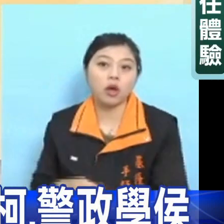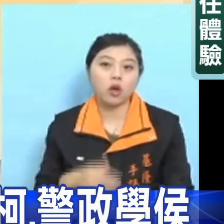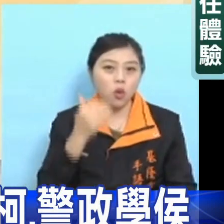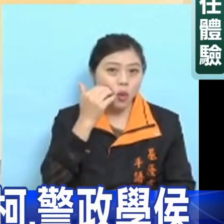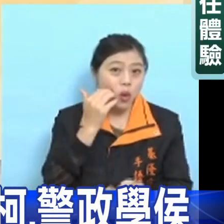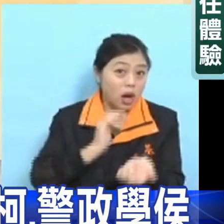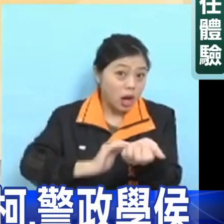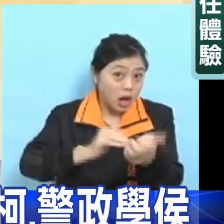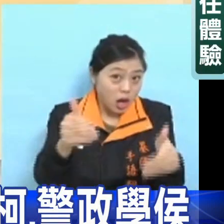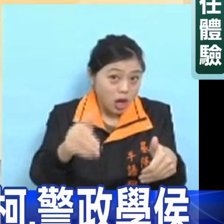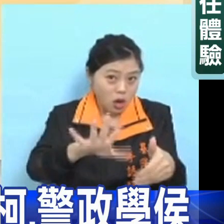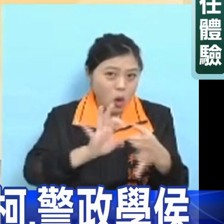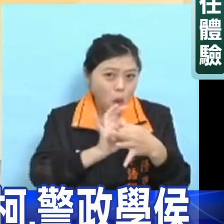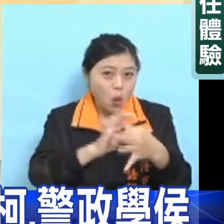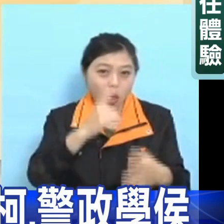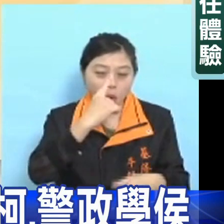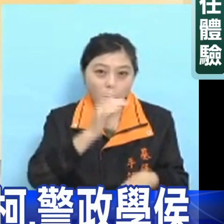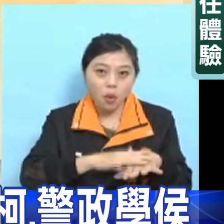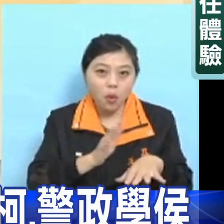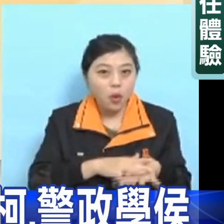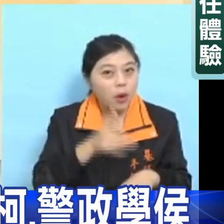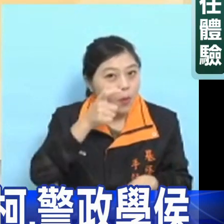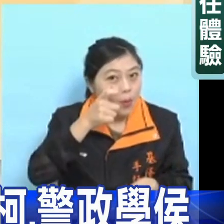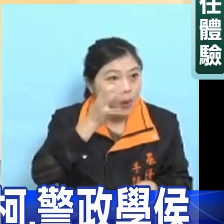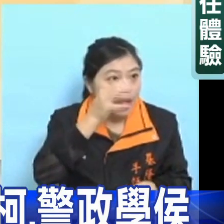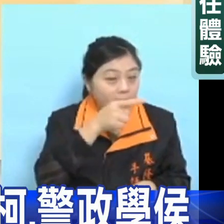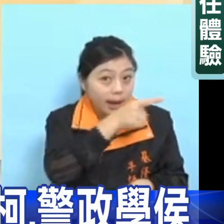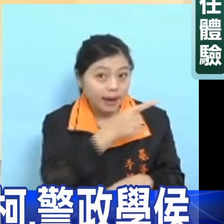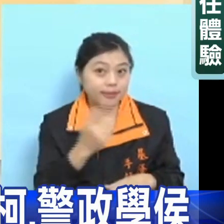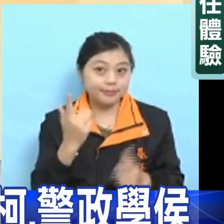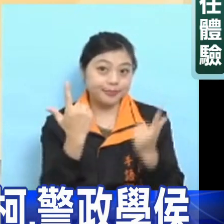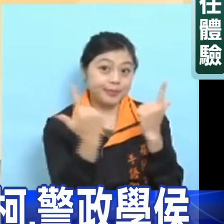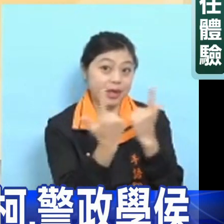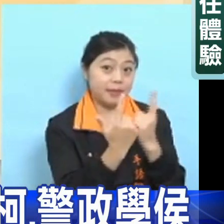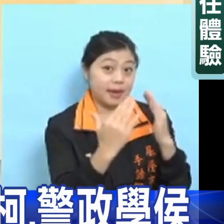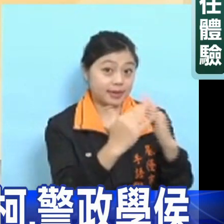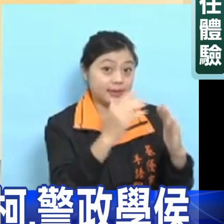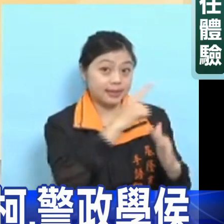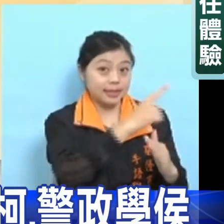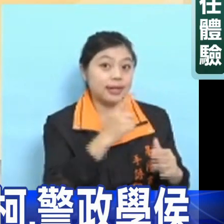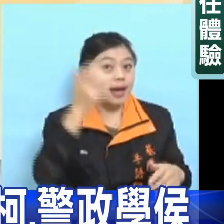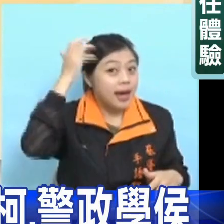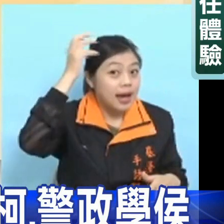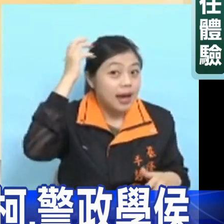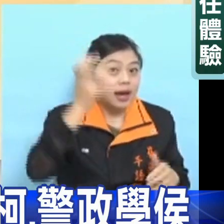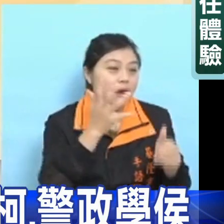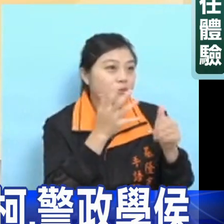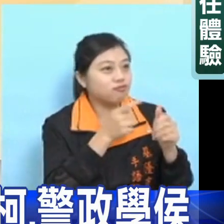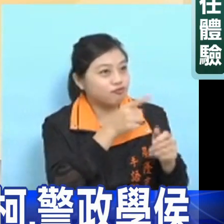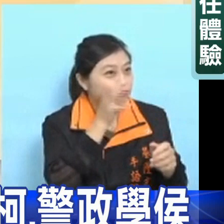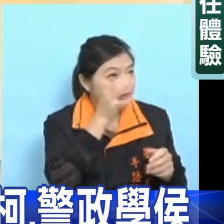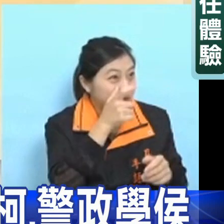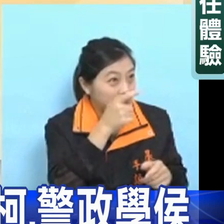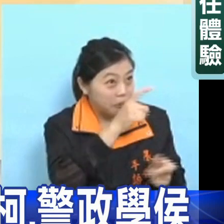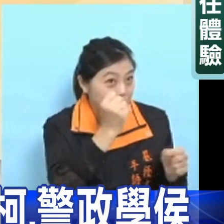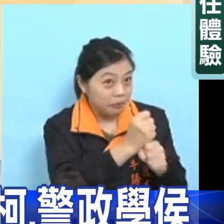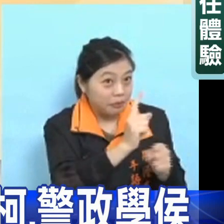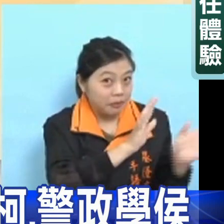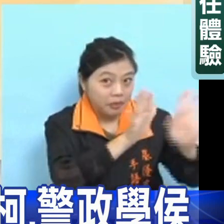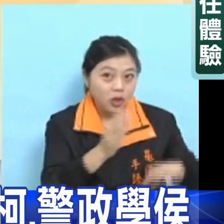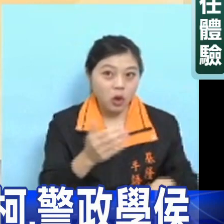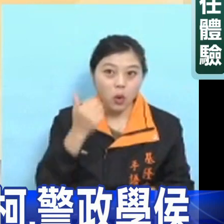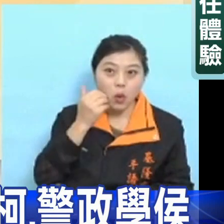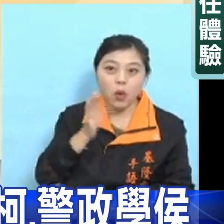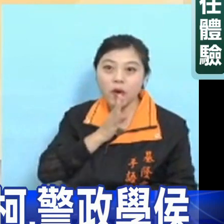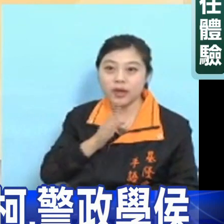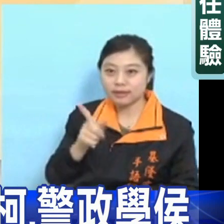我会参考柯文哲的做法。那如果是跟警政跟治安有关的话，我会学